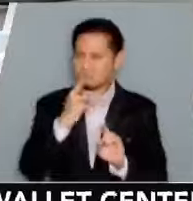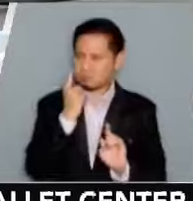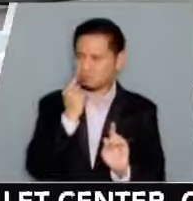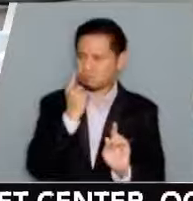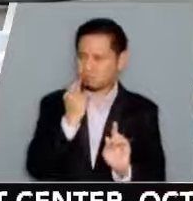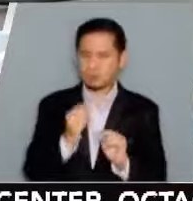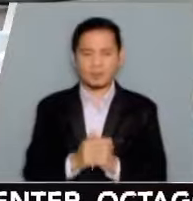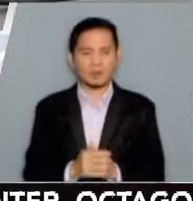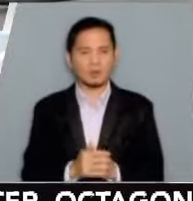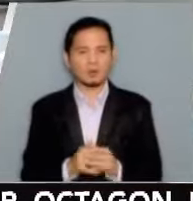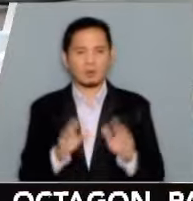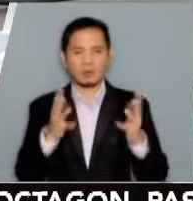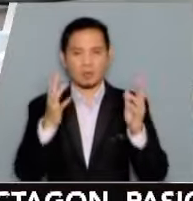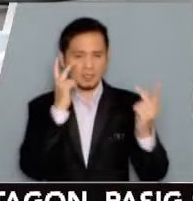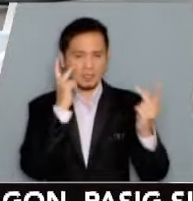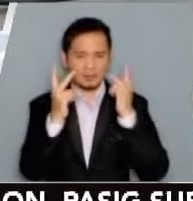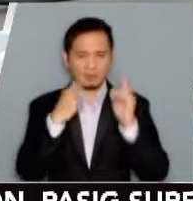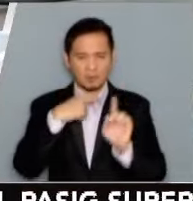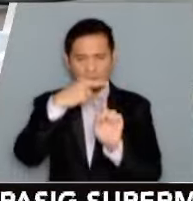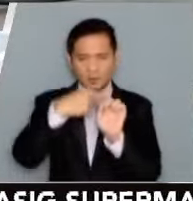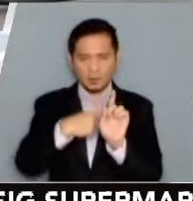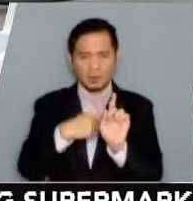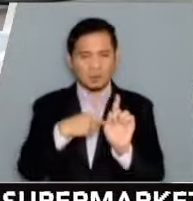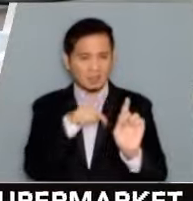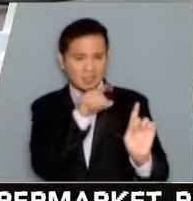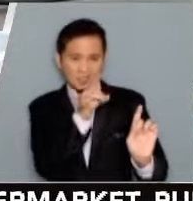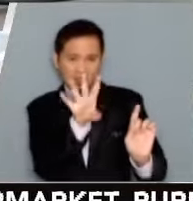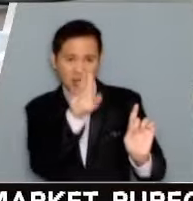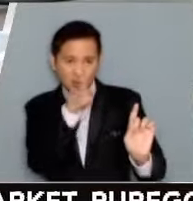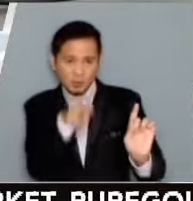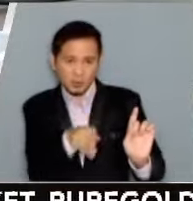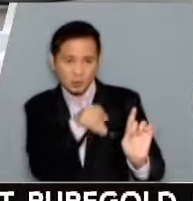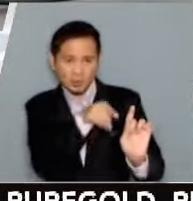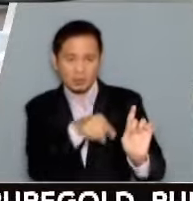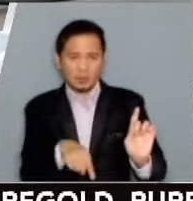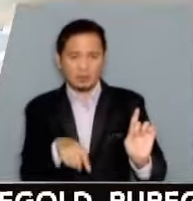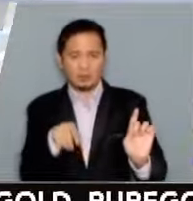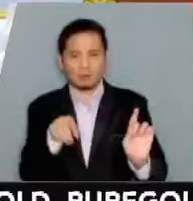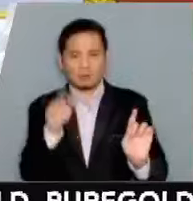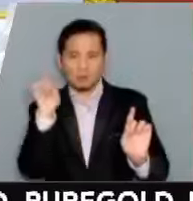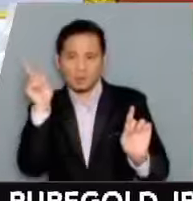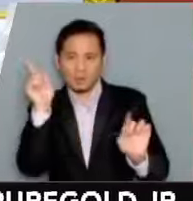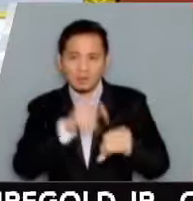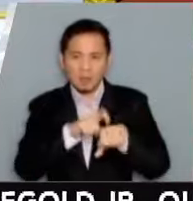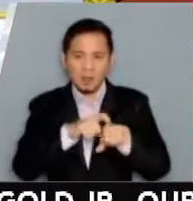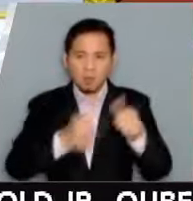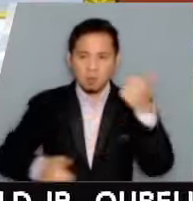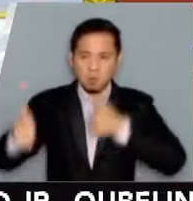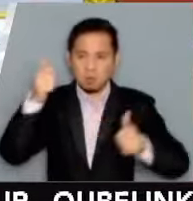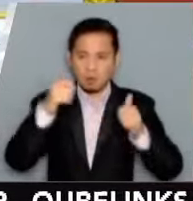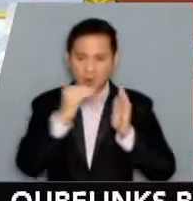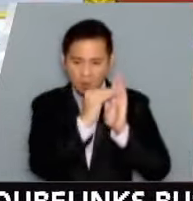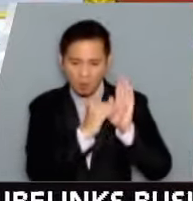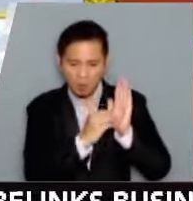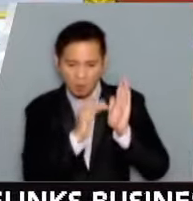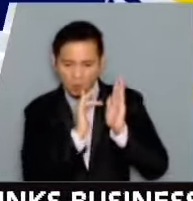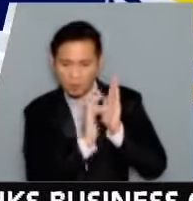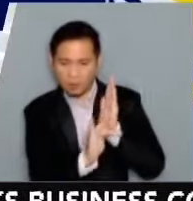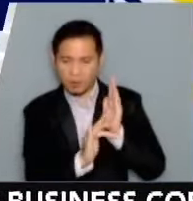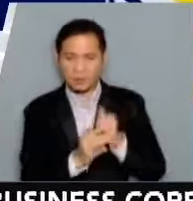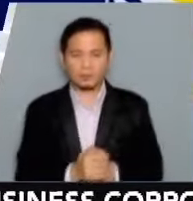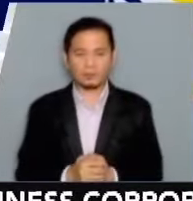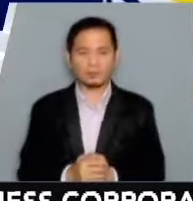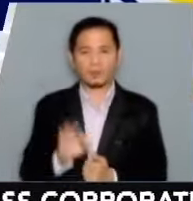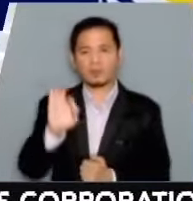nakikita na isang winner nanalo ng 20 jackpots Wala po sa record namin kaugnay naman sa glitch nung Pebrero kung saan